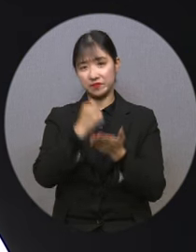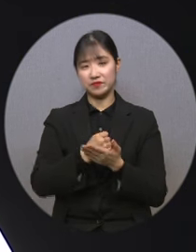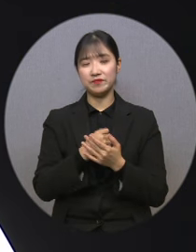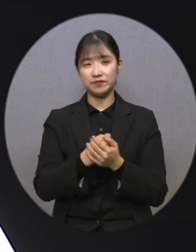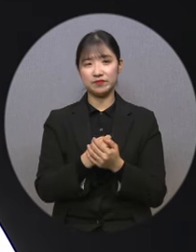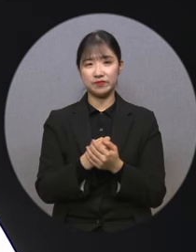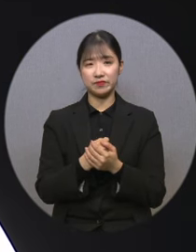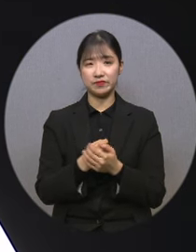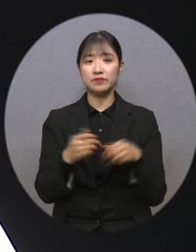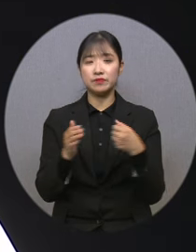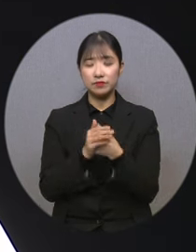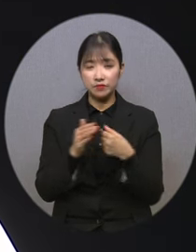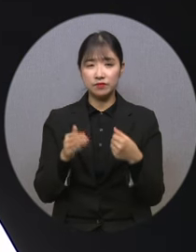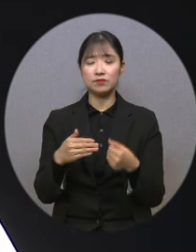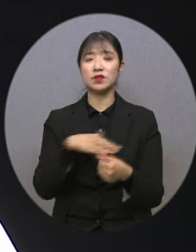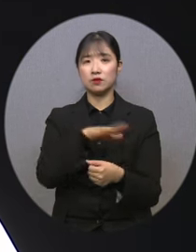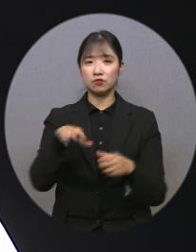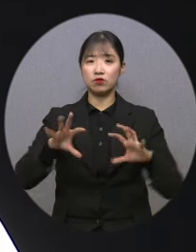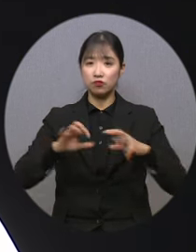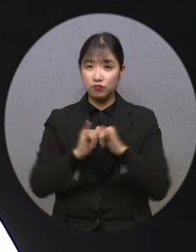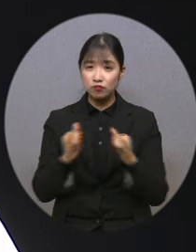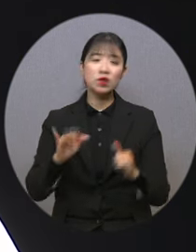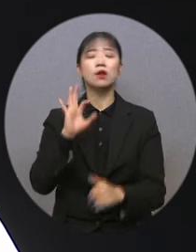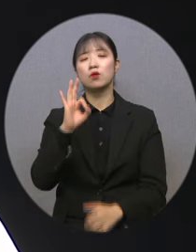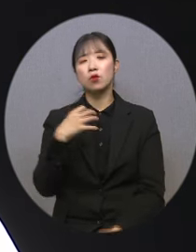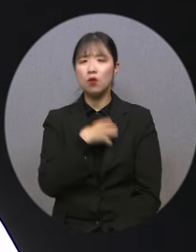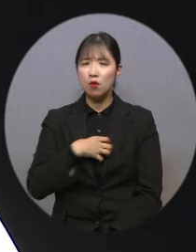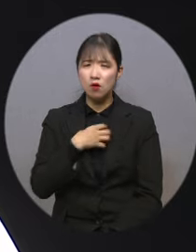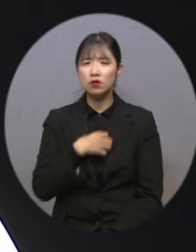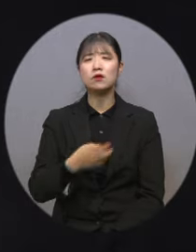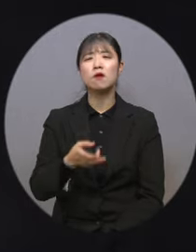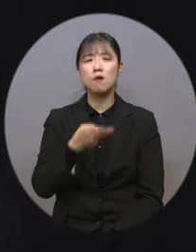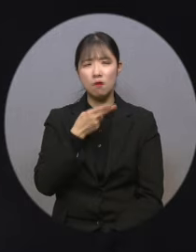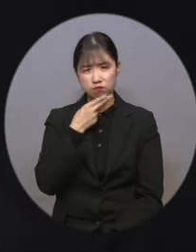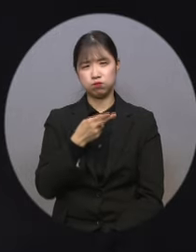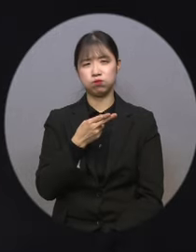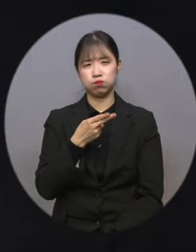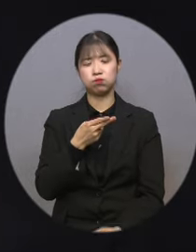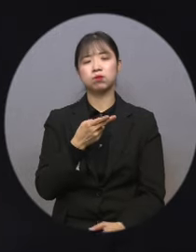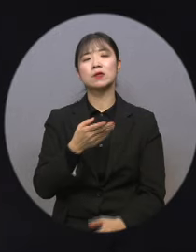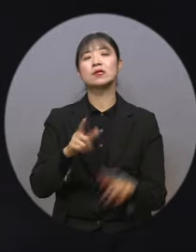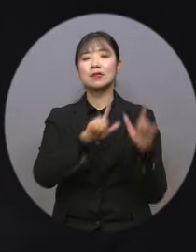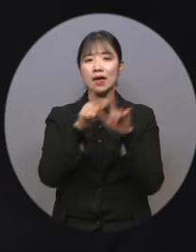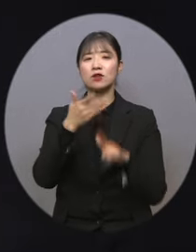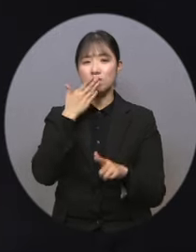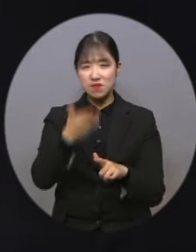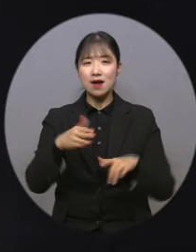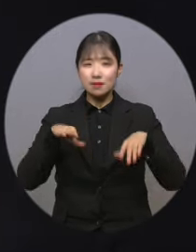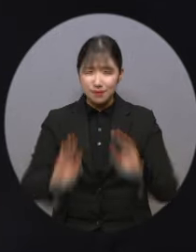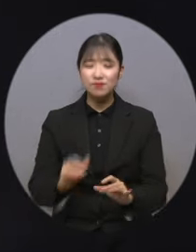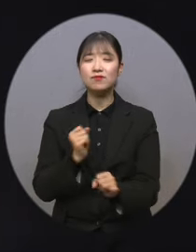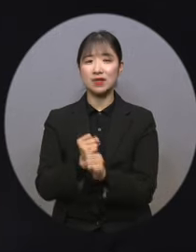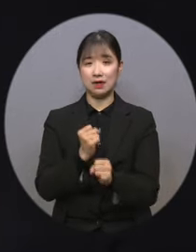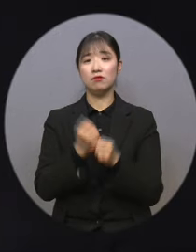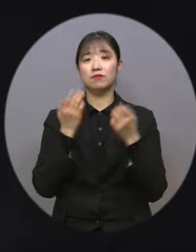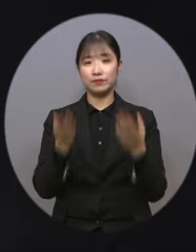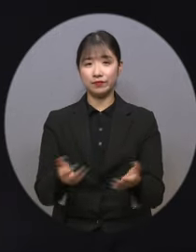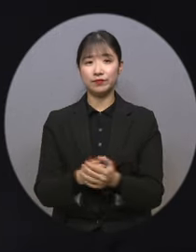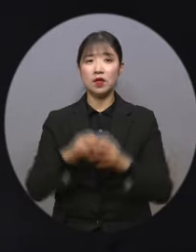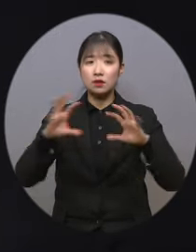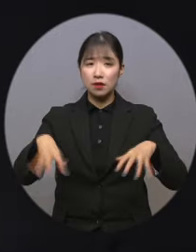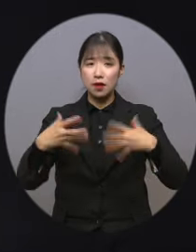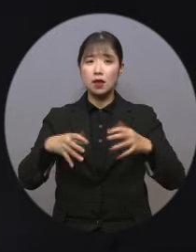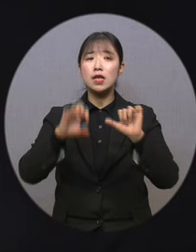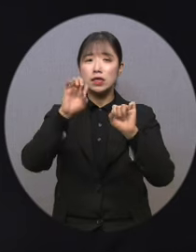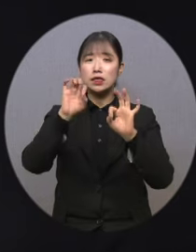말고 그래서 우리 국민이 돈걱정 하고 살 수 있는 나라를 당장 만들어주겠다 세계